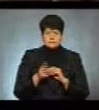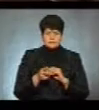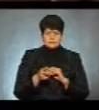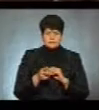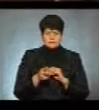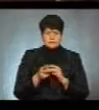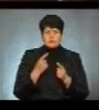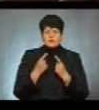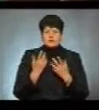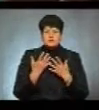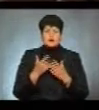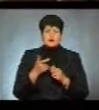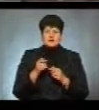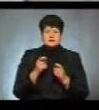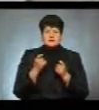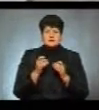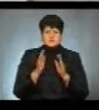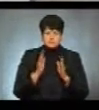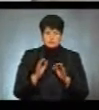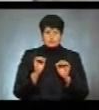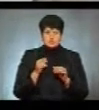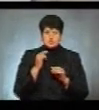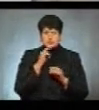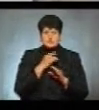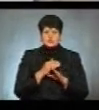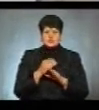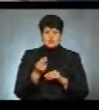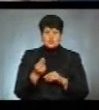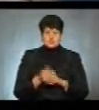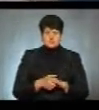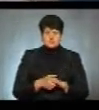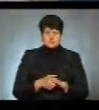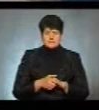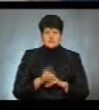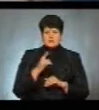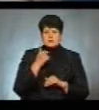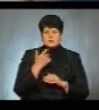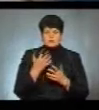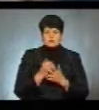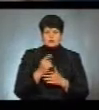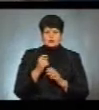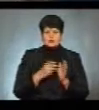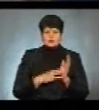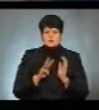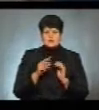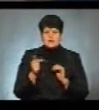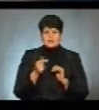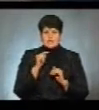420. Каже, якщо газ подешевшає, зможе зекономити частину грошей. За рік виходить 183 гривень